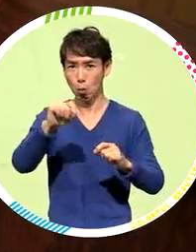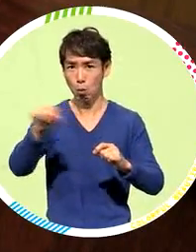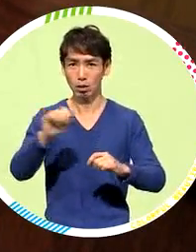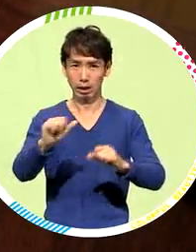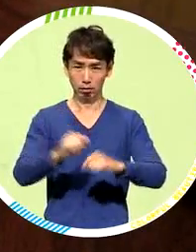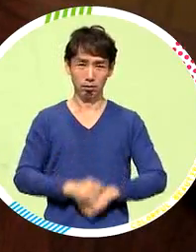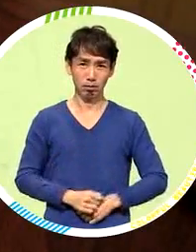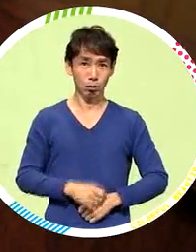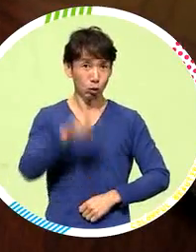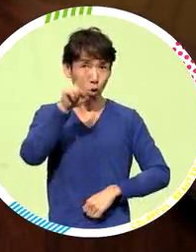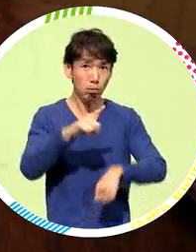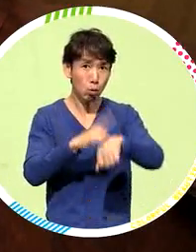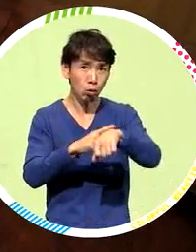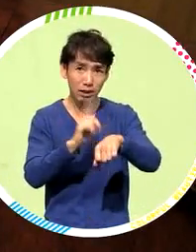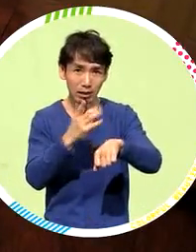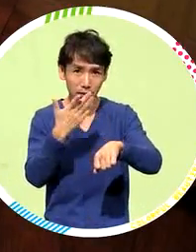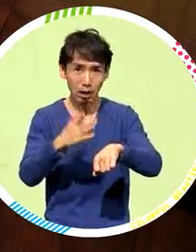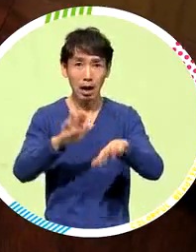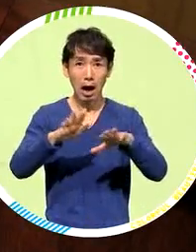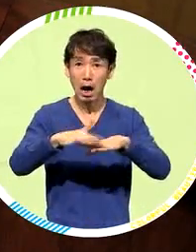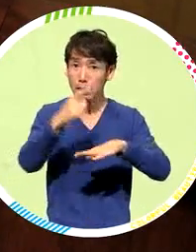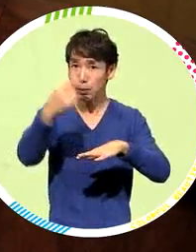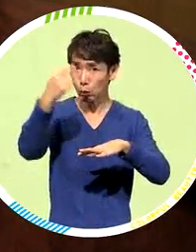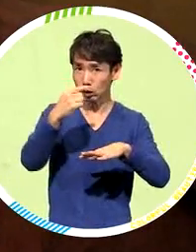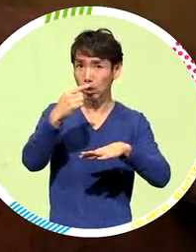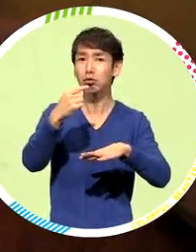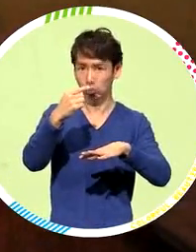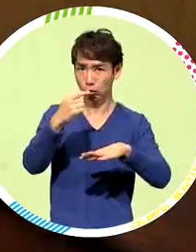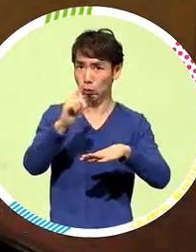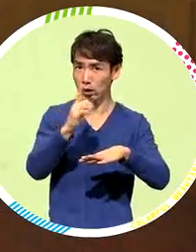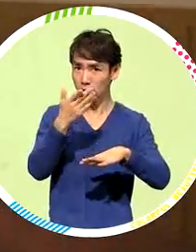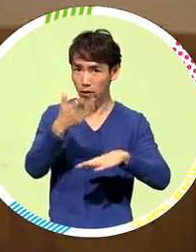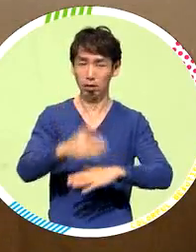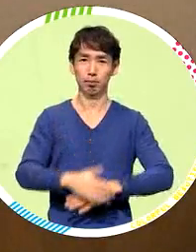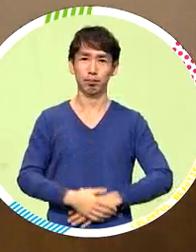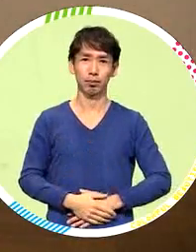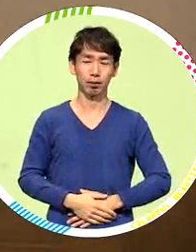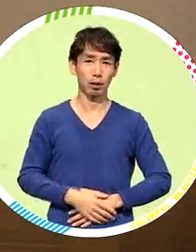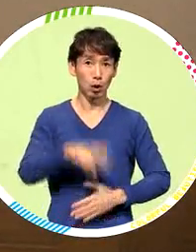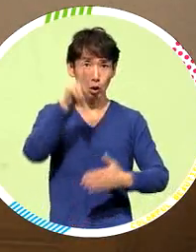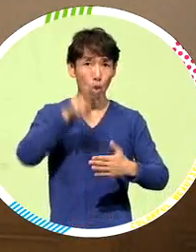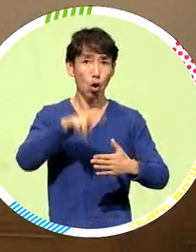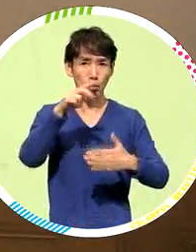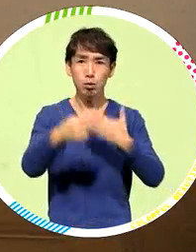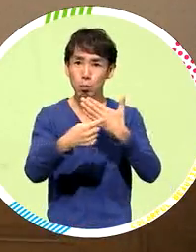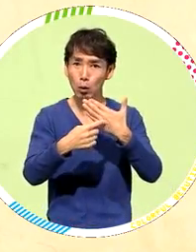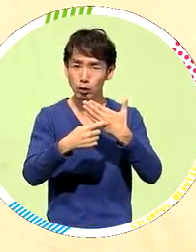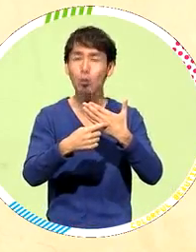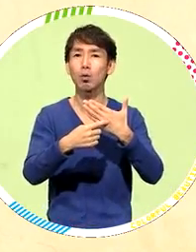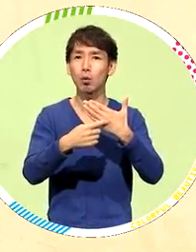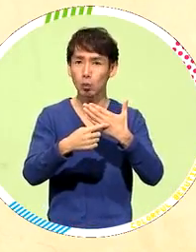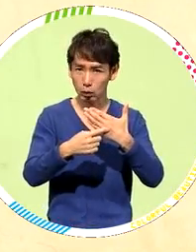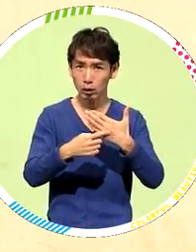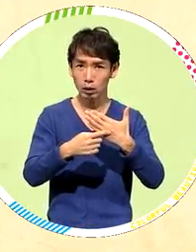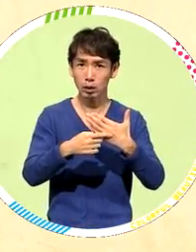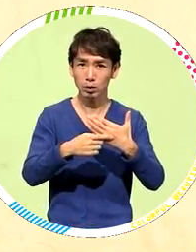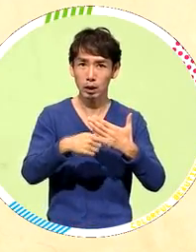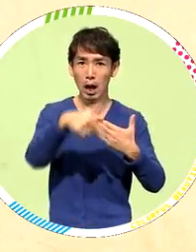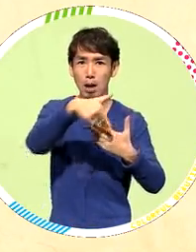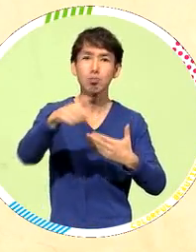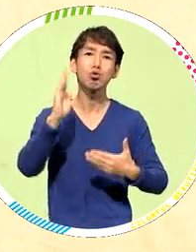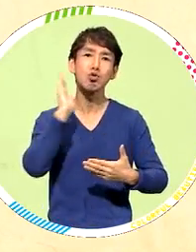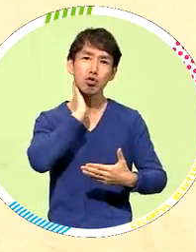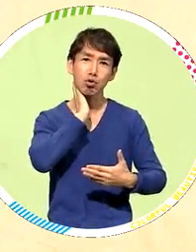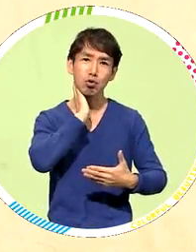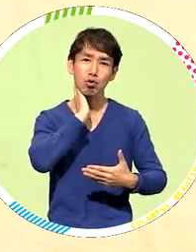か一番初めに教えることってどんなことですかまず読むポイントとして星を覚える